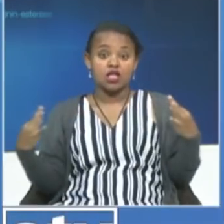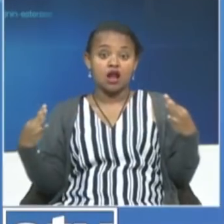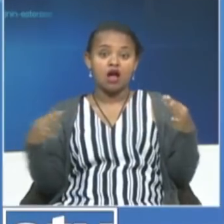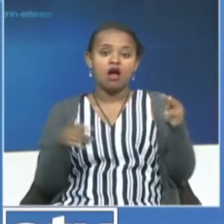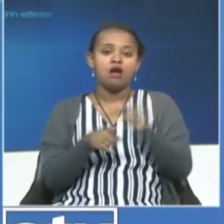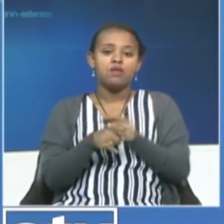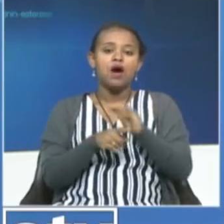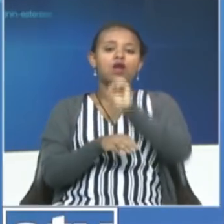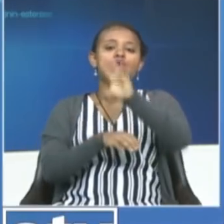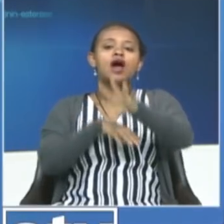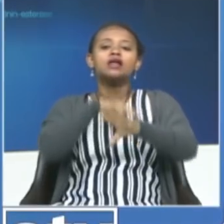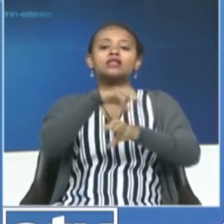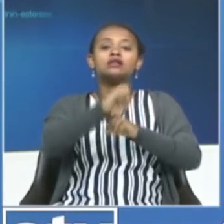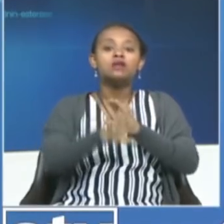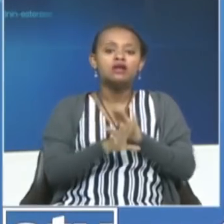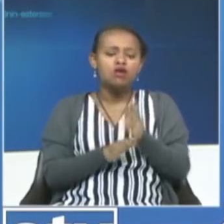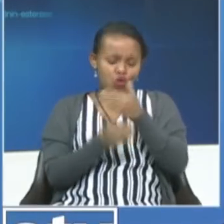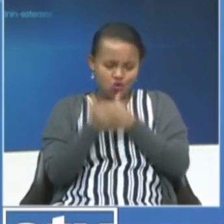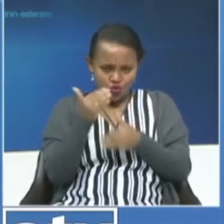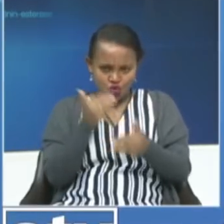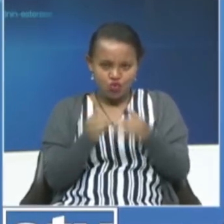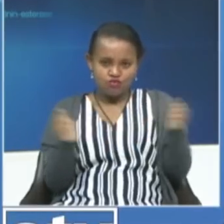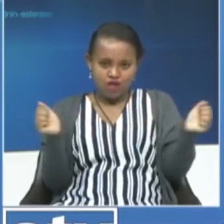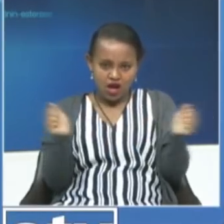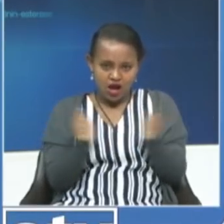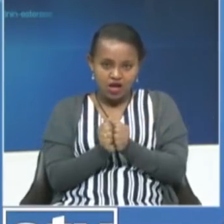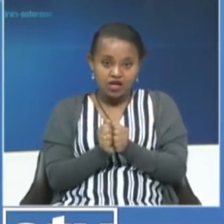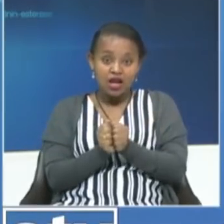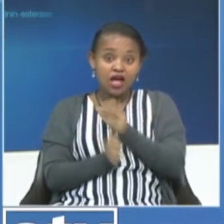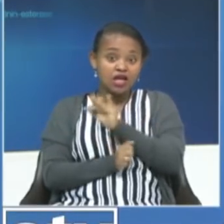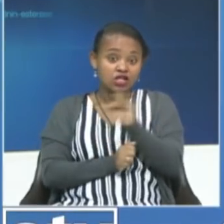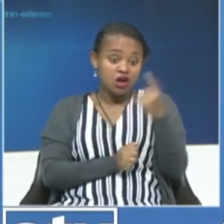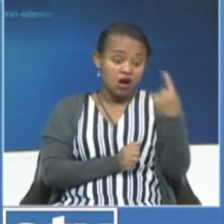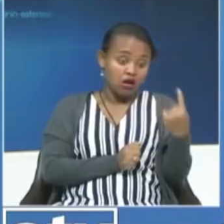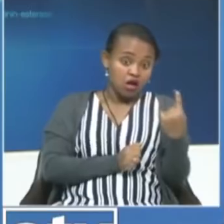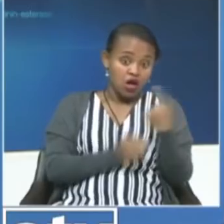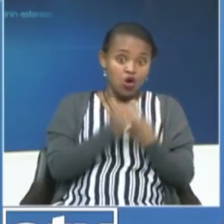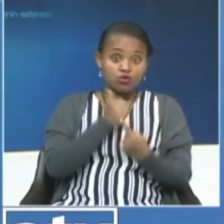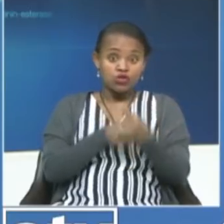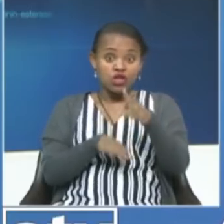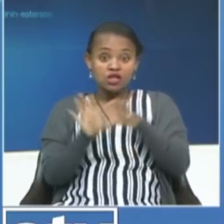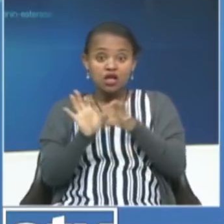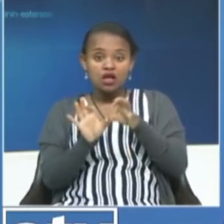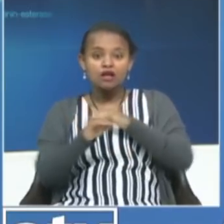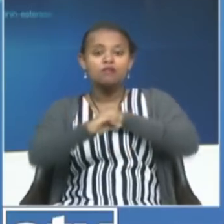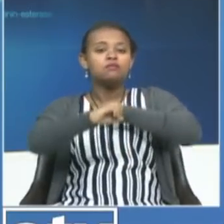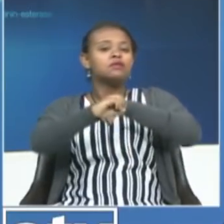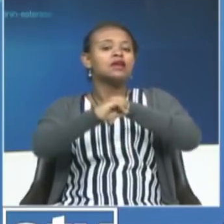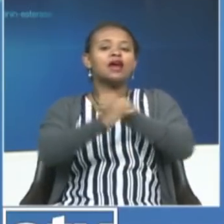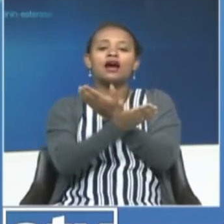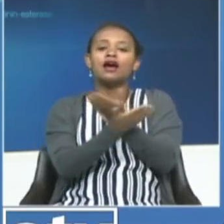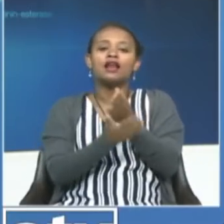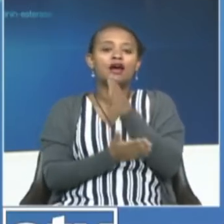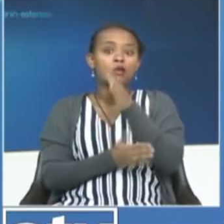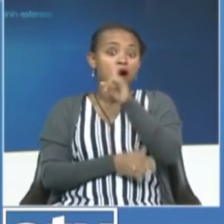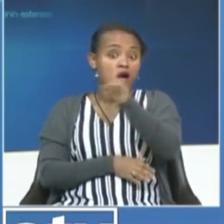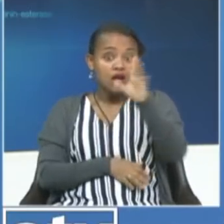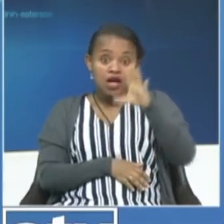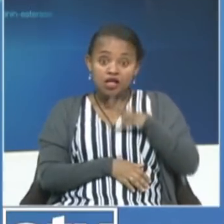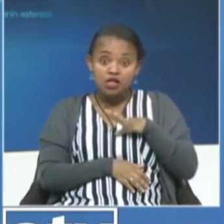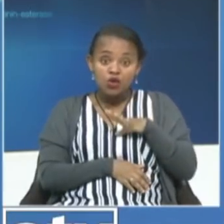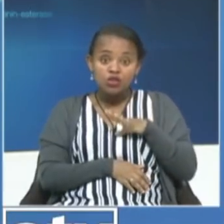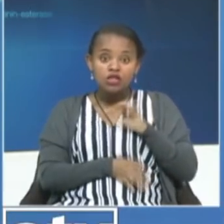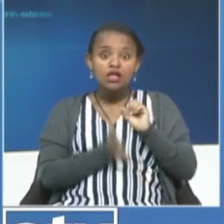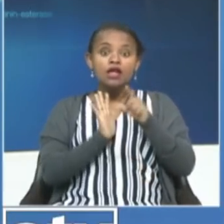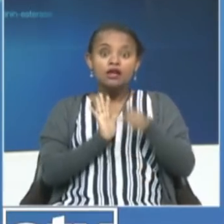ስንመክር ሁሉንም አንድ ላይ ነው እንጂ አንደኛው ብቻ ስላረግን የሚከላከል ነገር አይደለም። አንዳንድ ሰዎች ለምሳሌ